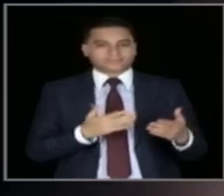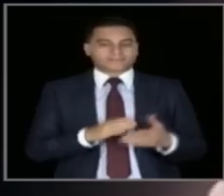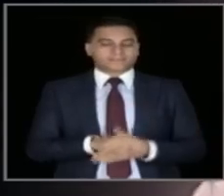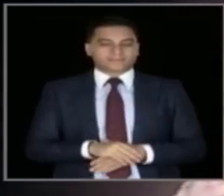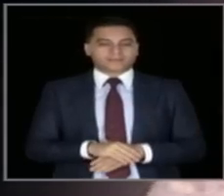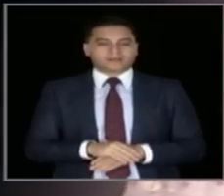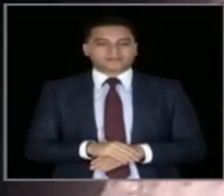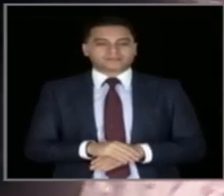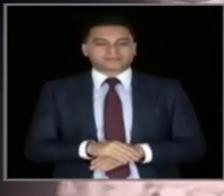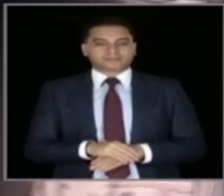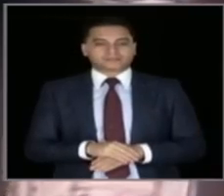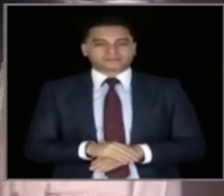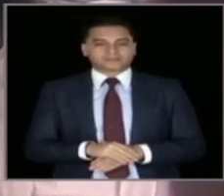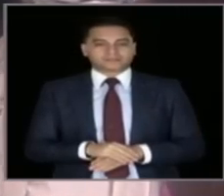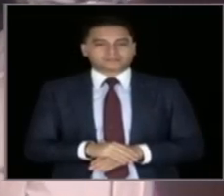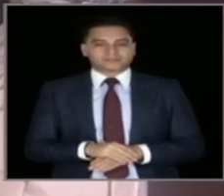ايه.